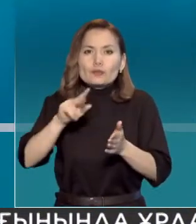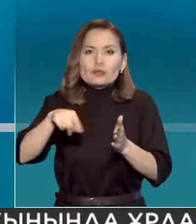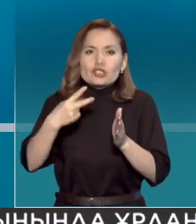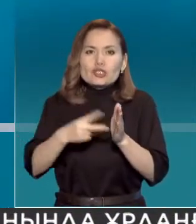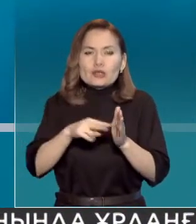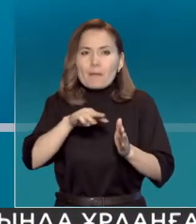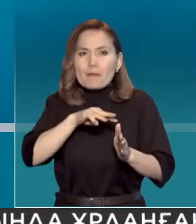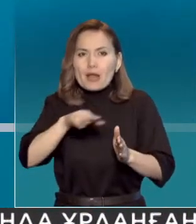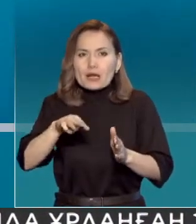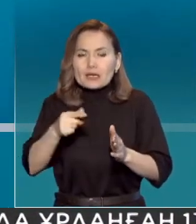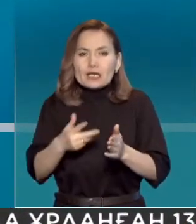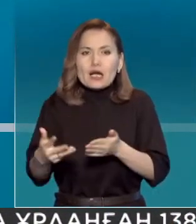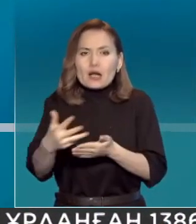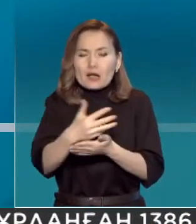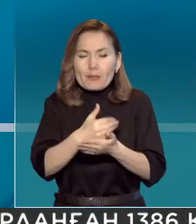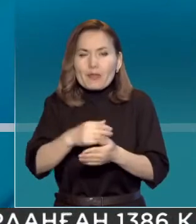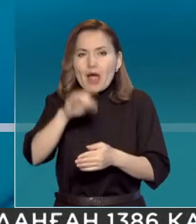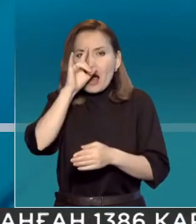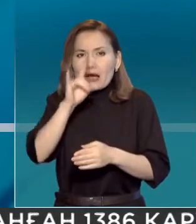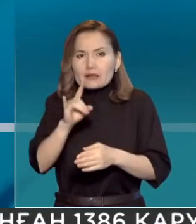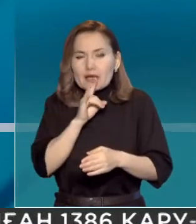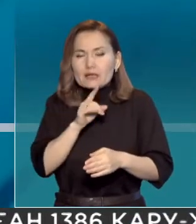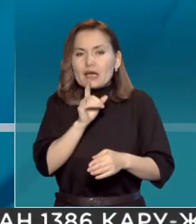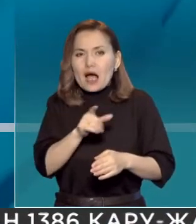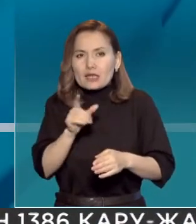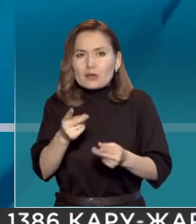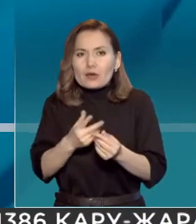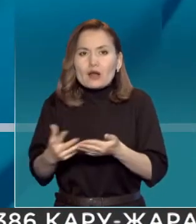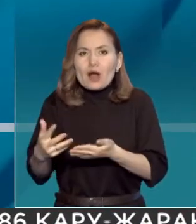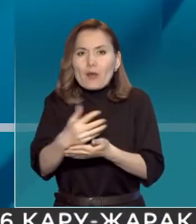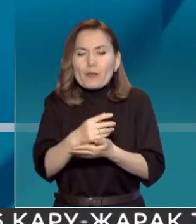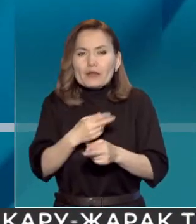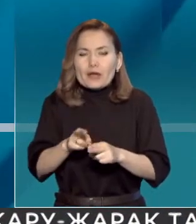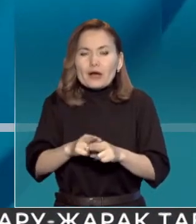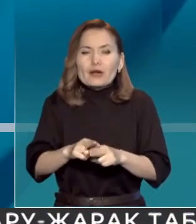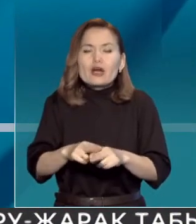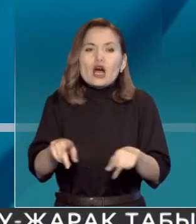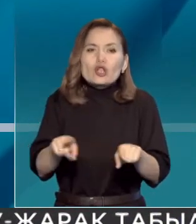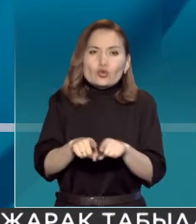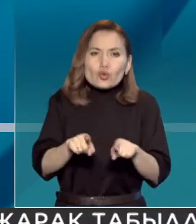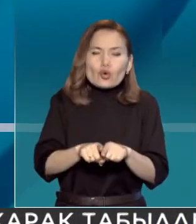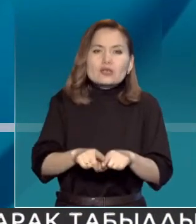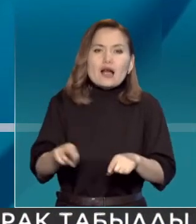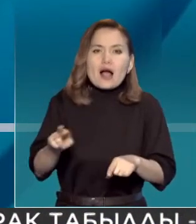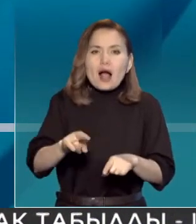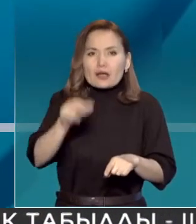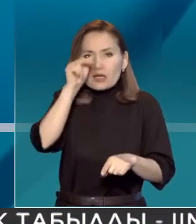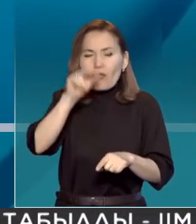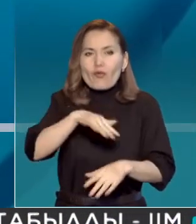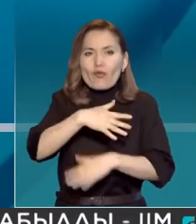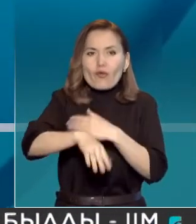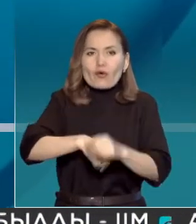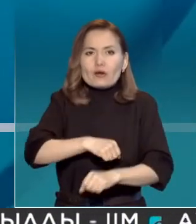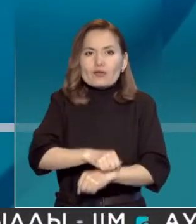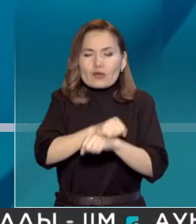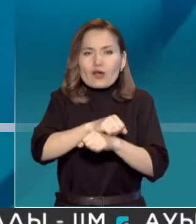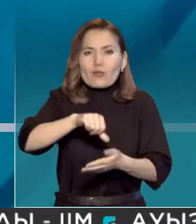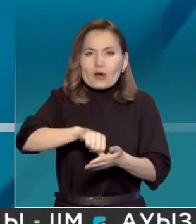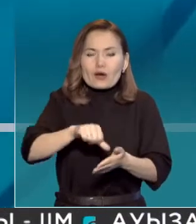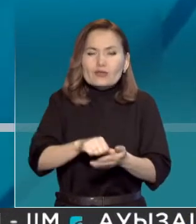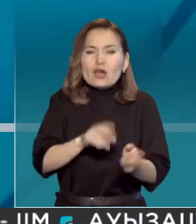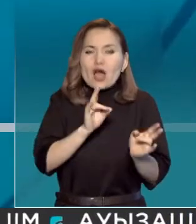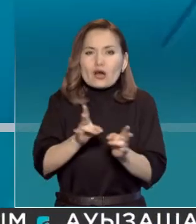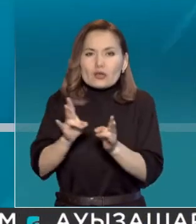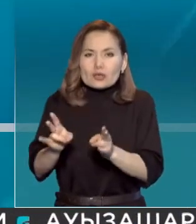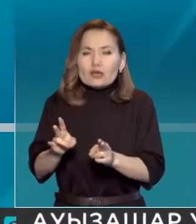Қаражат Қазақстан халқына қоры арқылы төленді. Сондай қордан қаңтар оқиғасына зардап шеккендерге 5 миллион теңгеге қайырымдылық